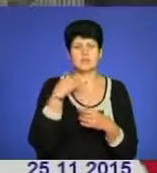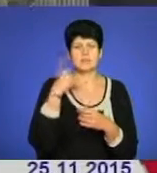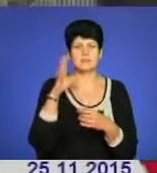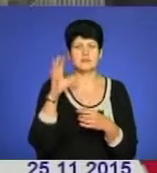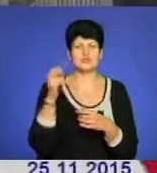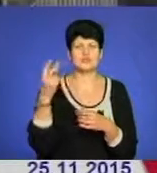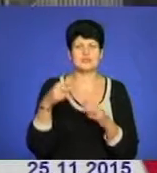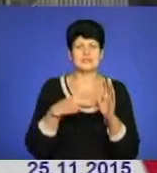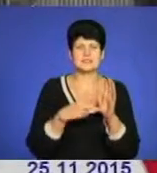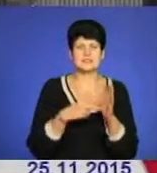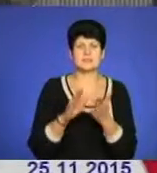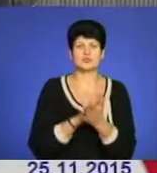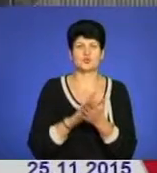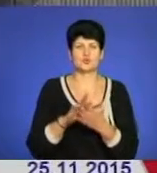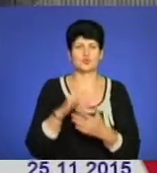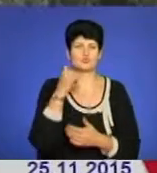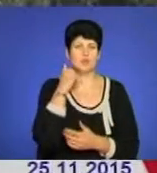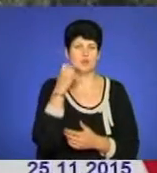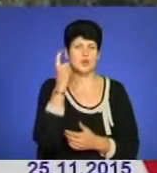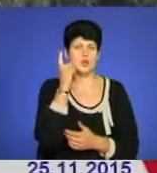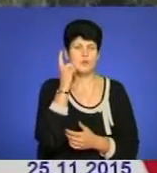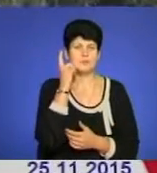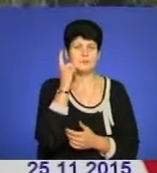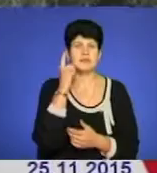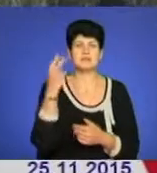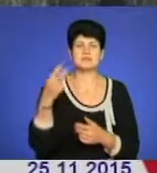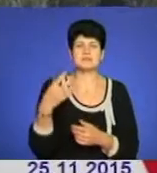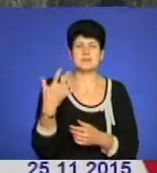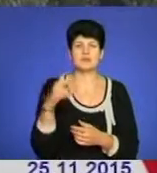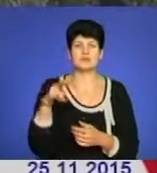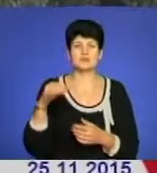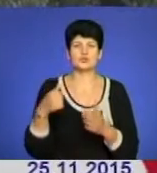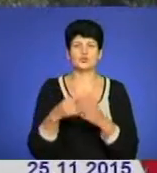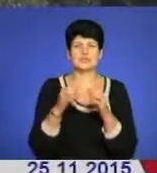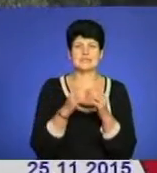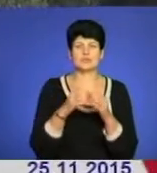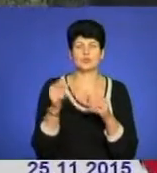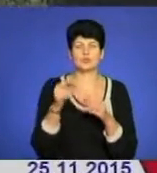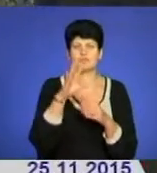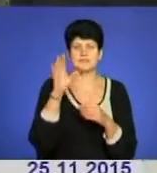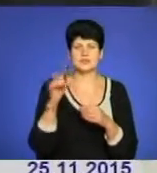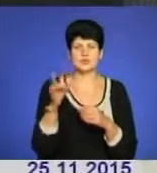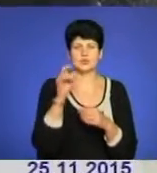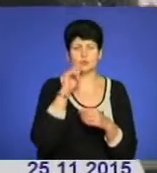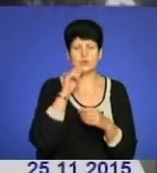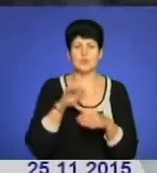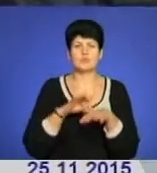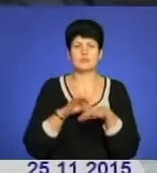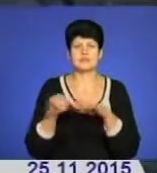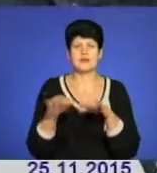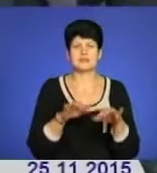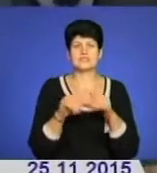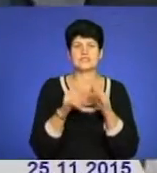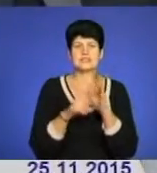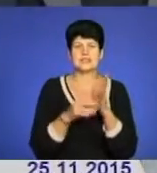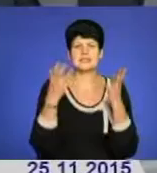527 безкоштовно з мобільного. З 25 листопада до 10 грудня у всіх регіонах України проходить акція